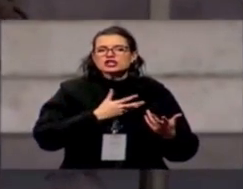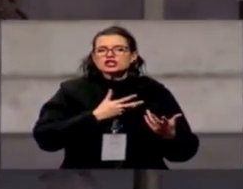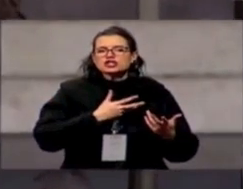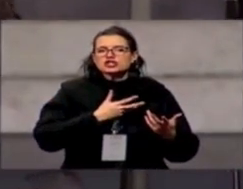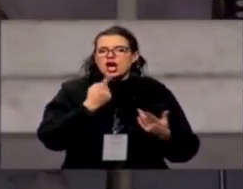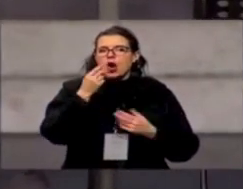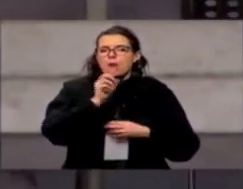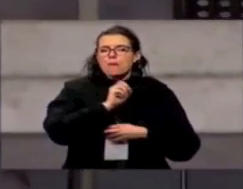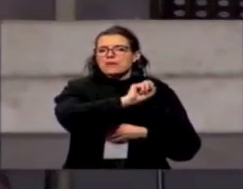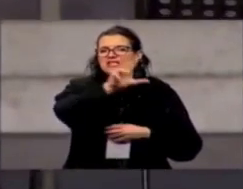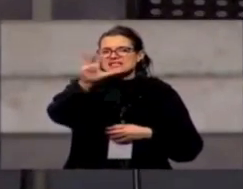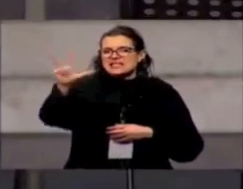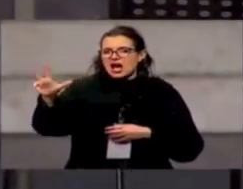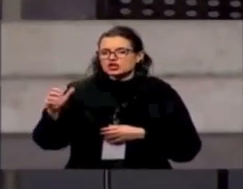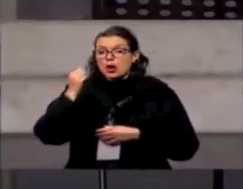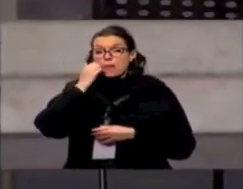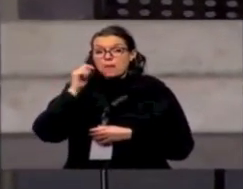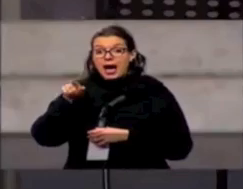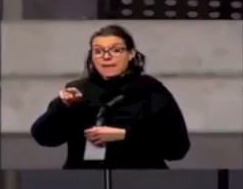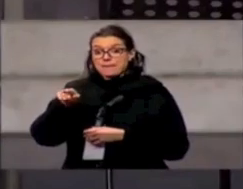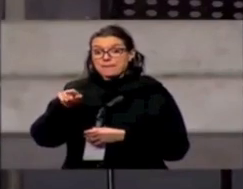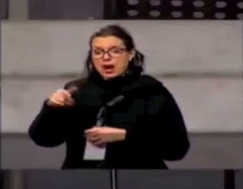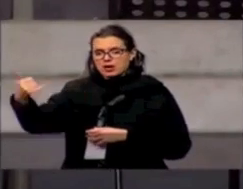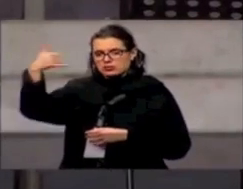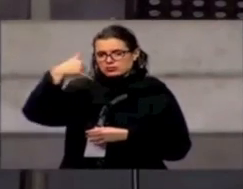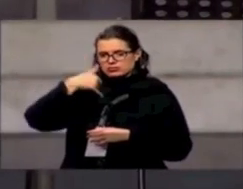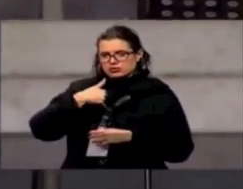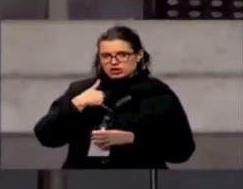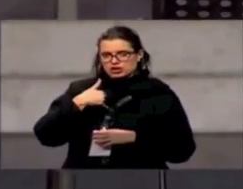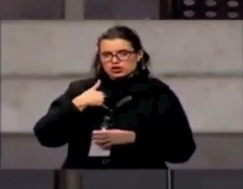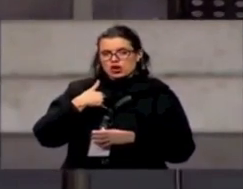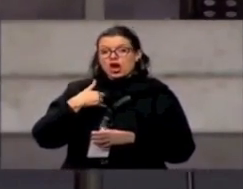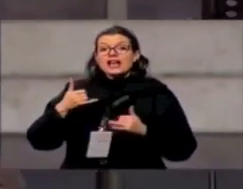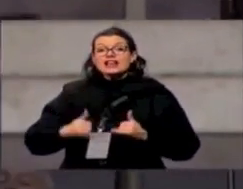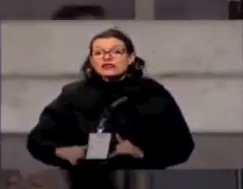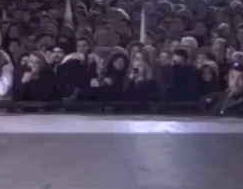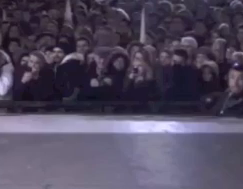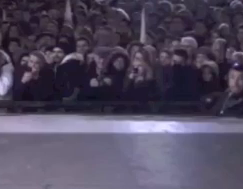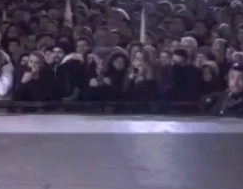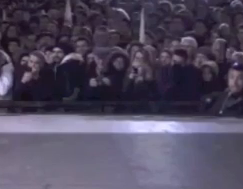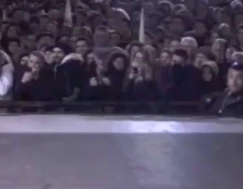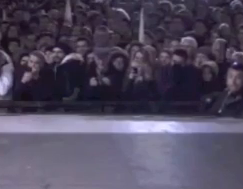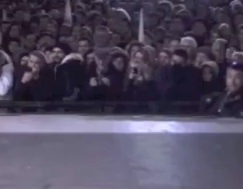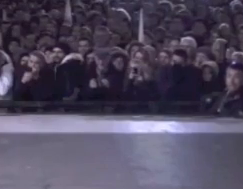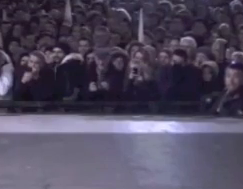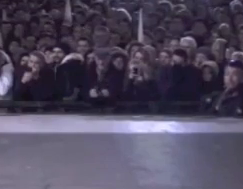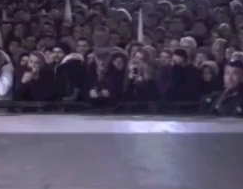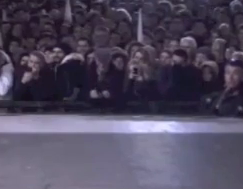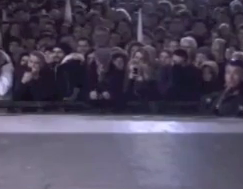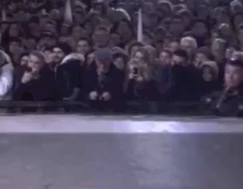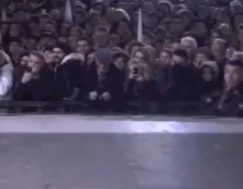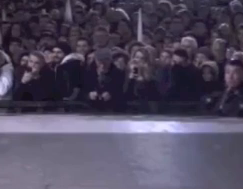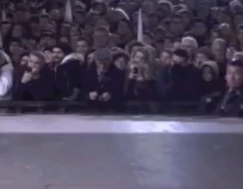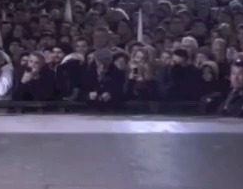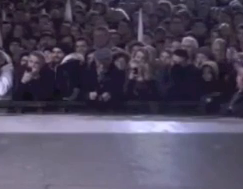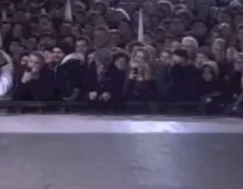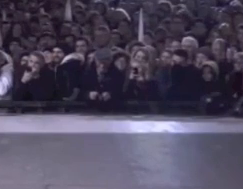Giocasta si toglie la vita il Signore dippo dice io non ci ho visto più ma Sentiamo cosa dice Francesco dal pubblico No io voglio